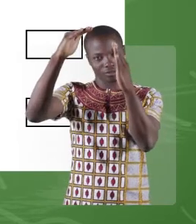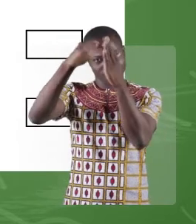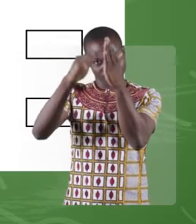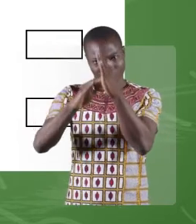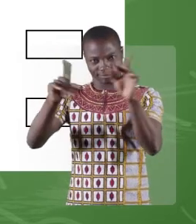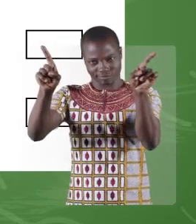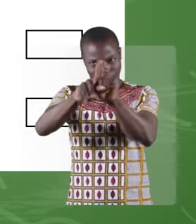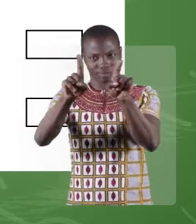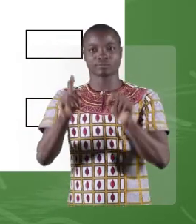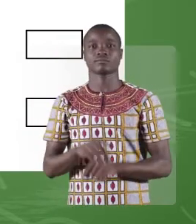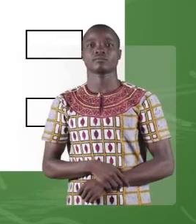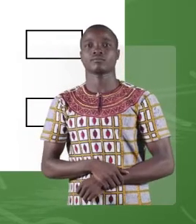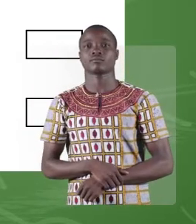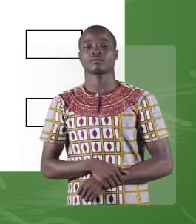liste.